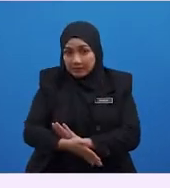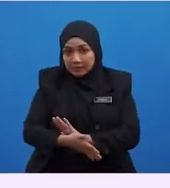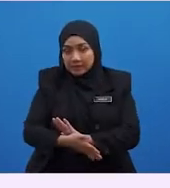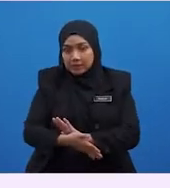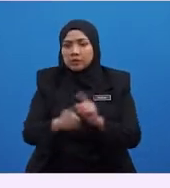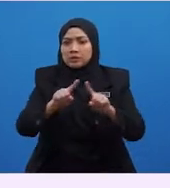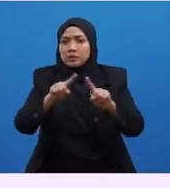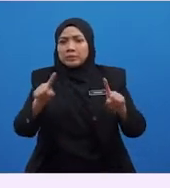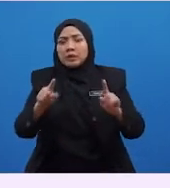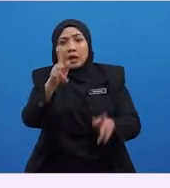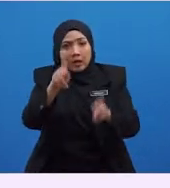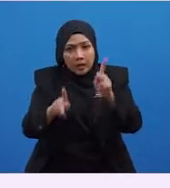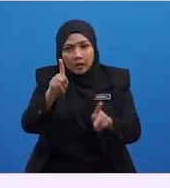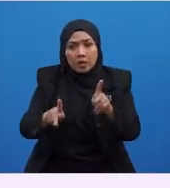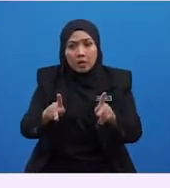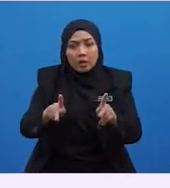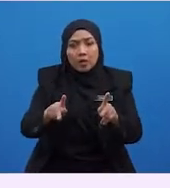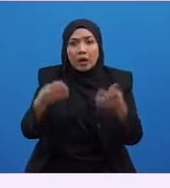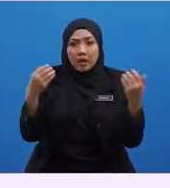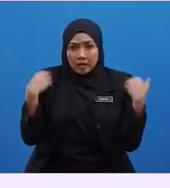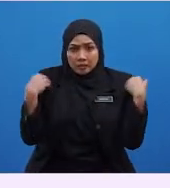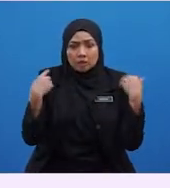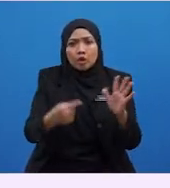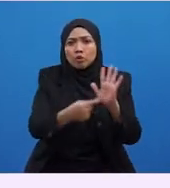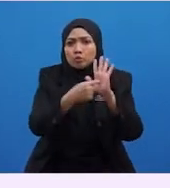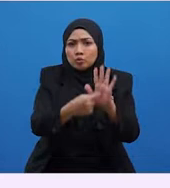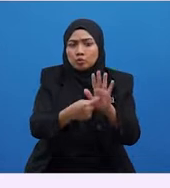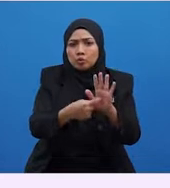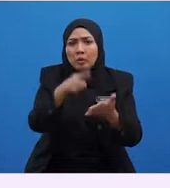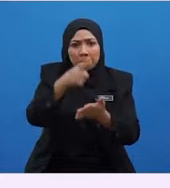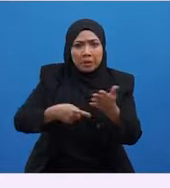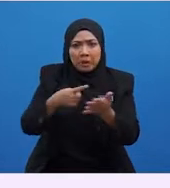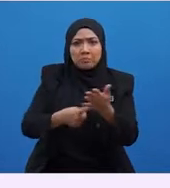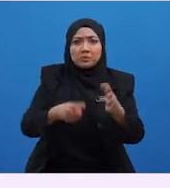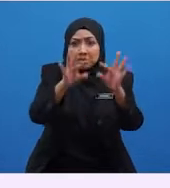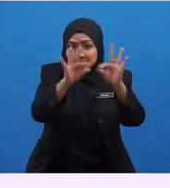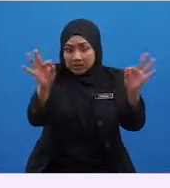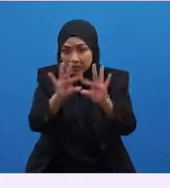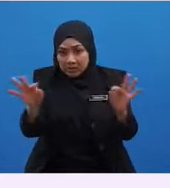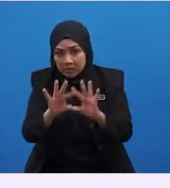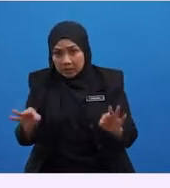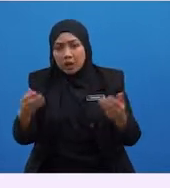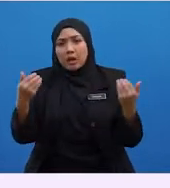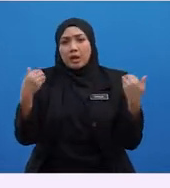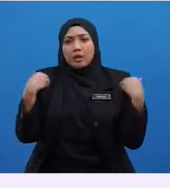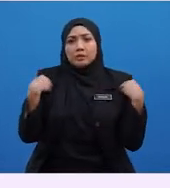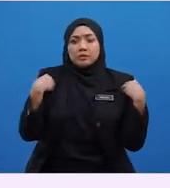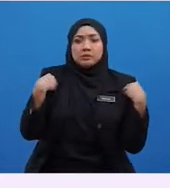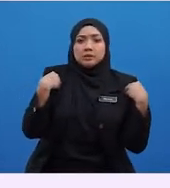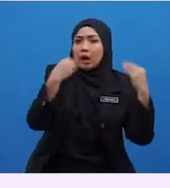Sebaliknya, jika paparan pada pelayar web menunjukkan teks yang menyatakan adanya